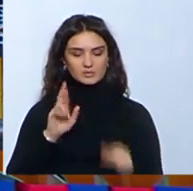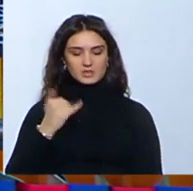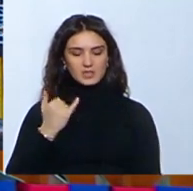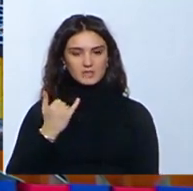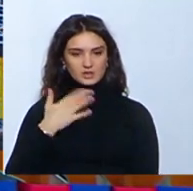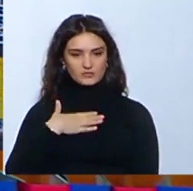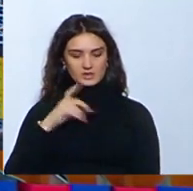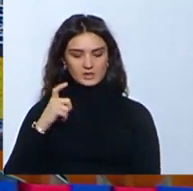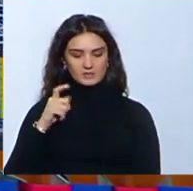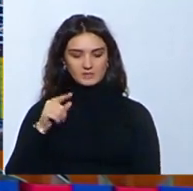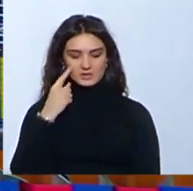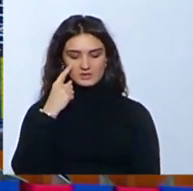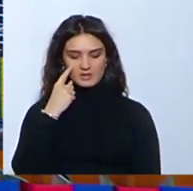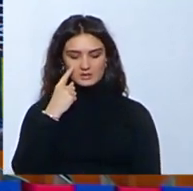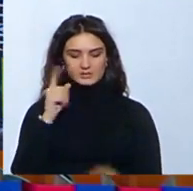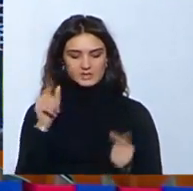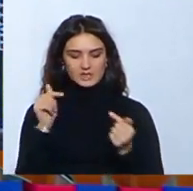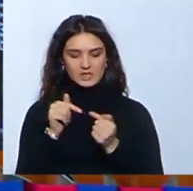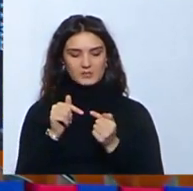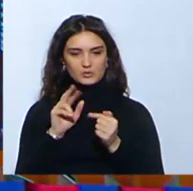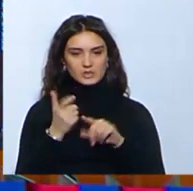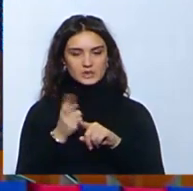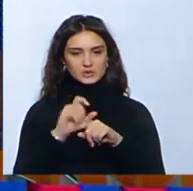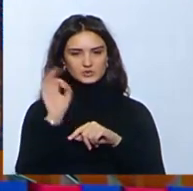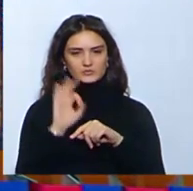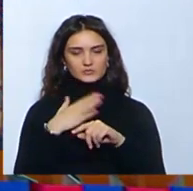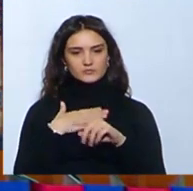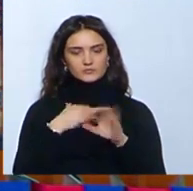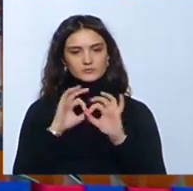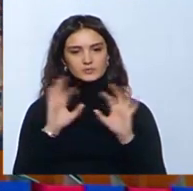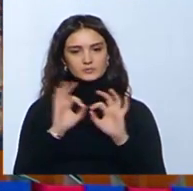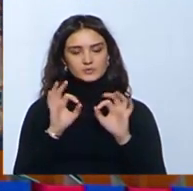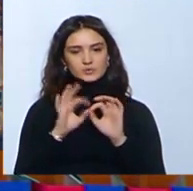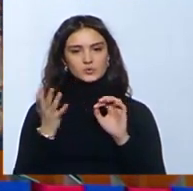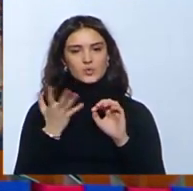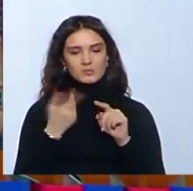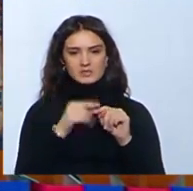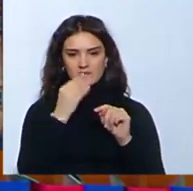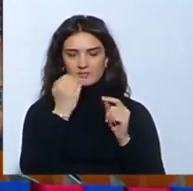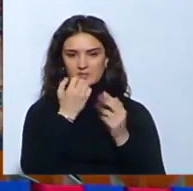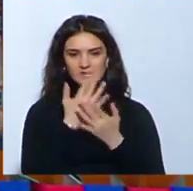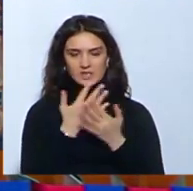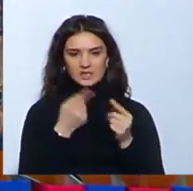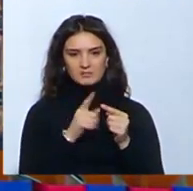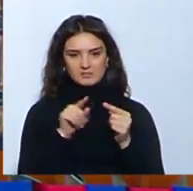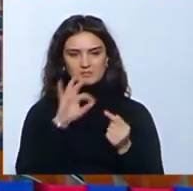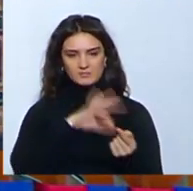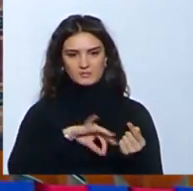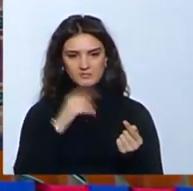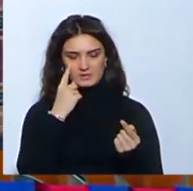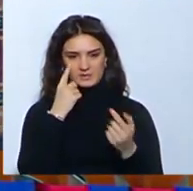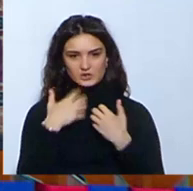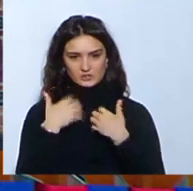ჩვენს თებს, ის თვალთან არის მისადაგებული. ძალიან ხშირად ჩვენ საუბრობთ ხოლმე, რომელი საკვები ნივთიერებები წაადგება